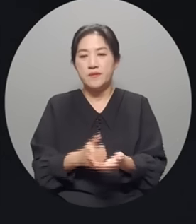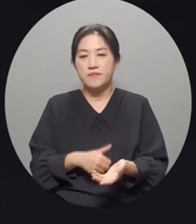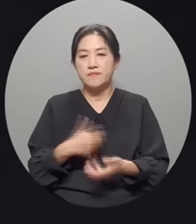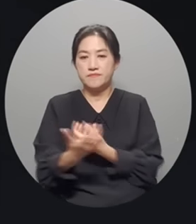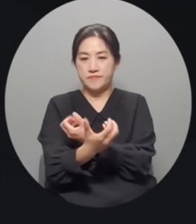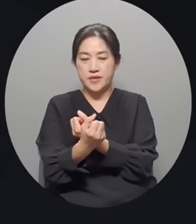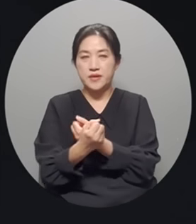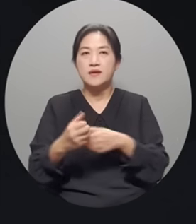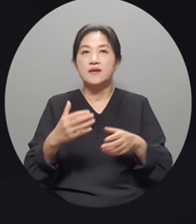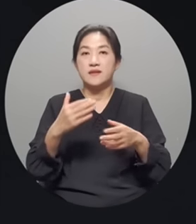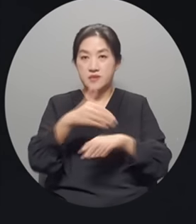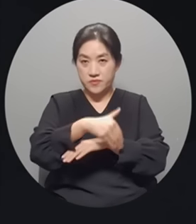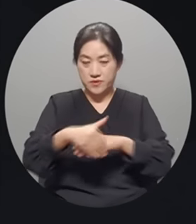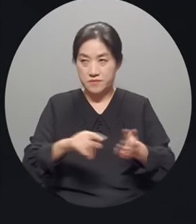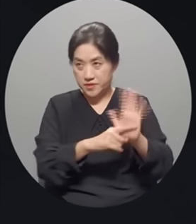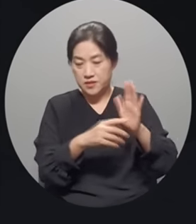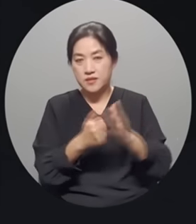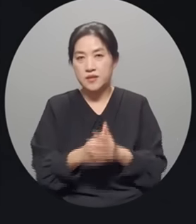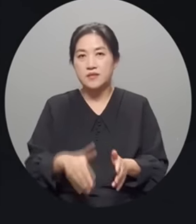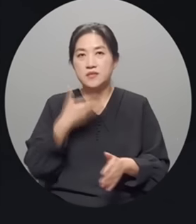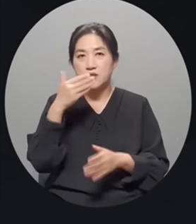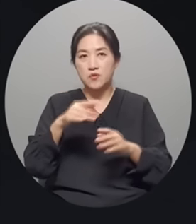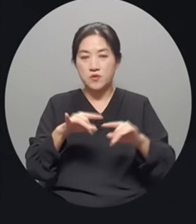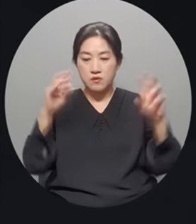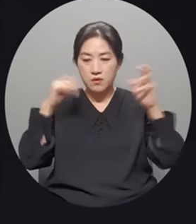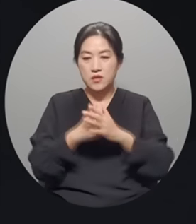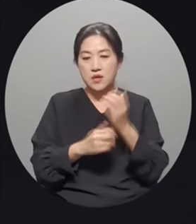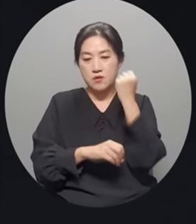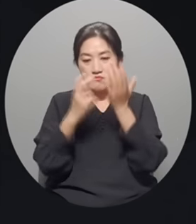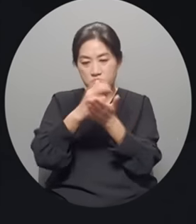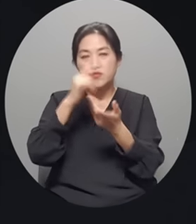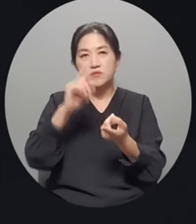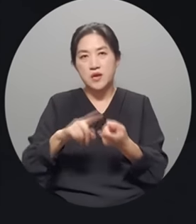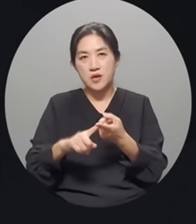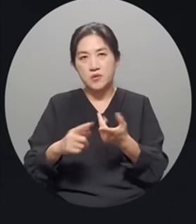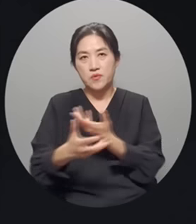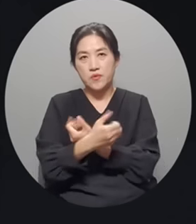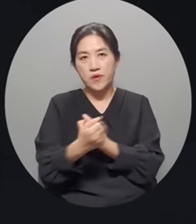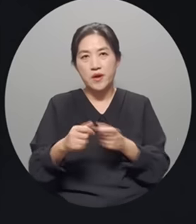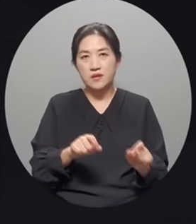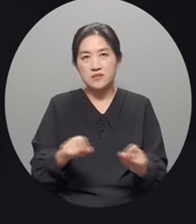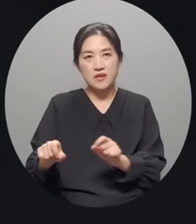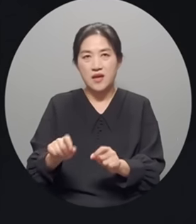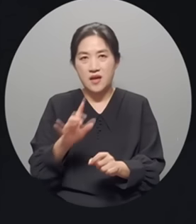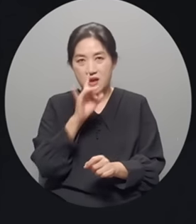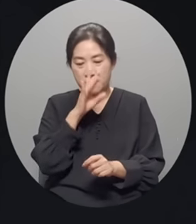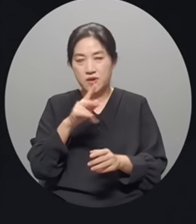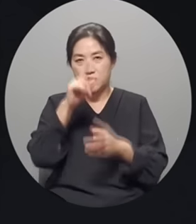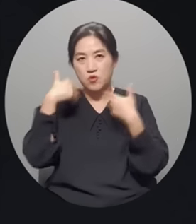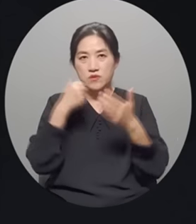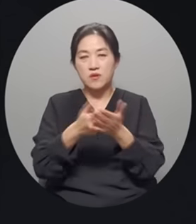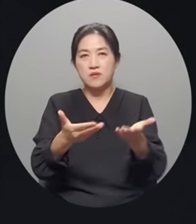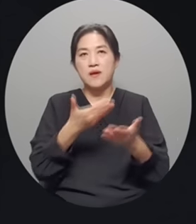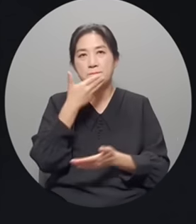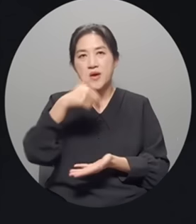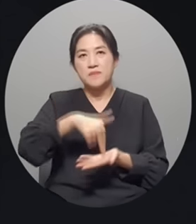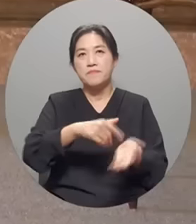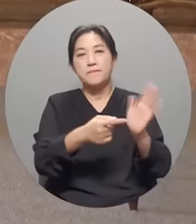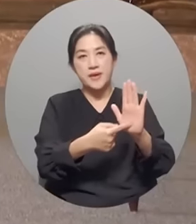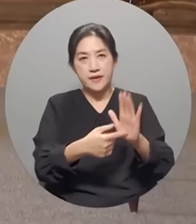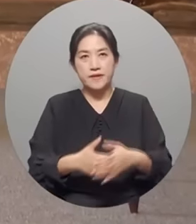전력공사는 초기부터 관련 규정에 따라 진행했다면서 계약 체결이 지연되지 않게 당국의 결정이 내려질 것이라는 입장을